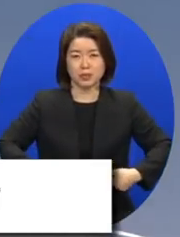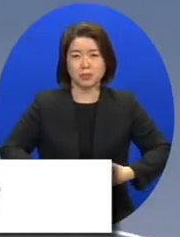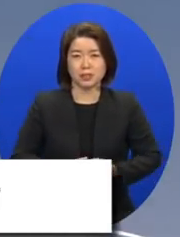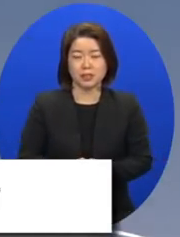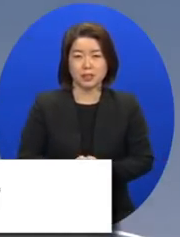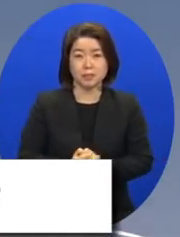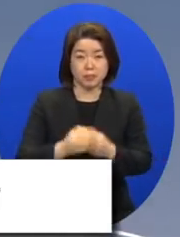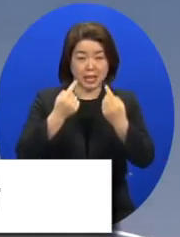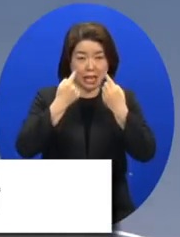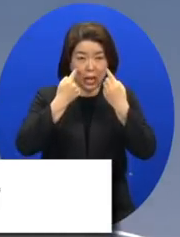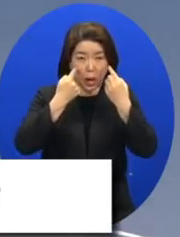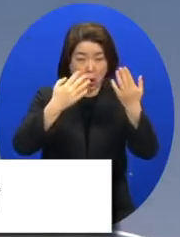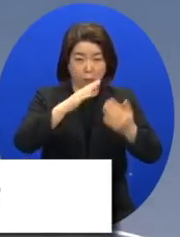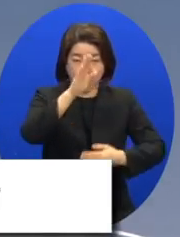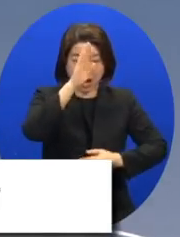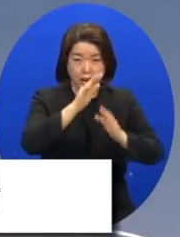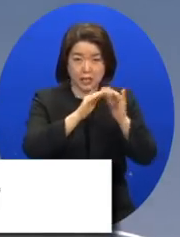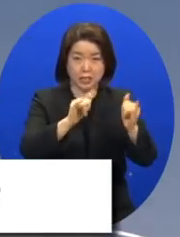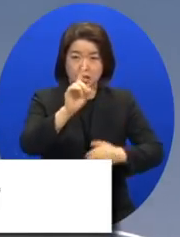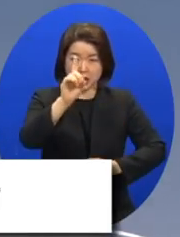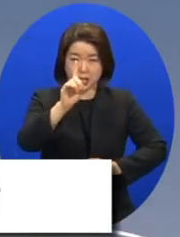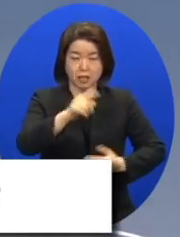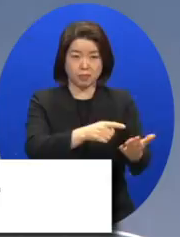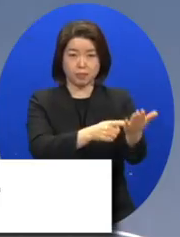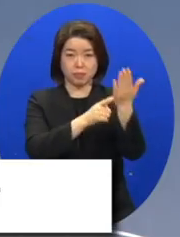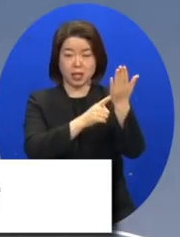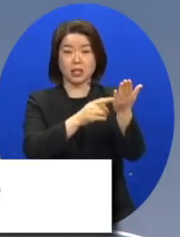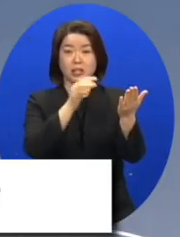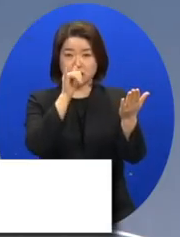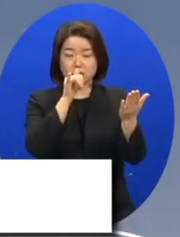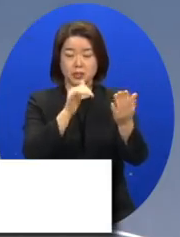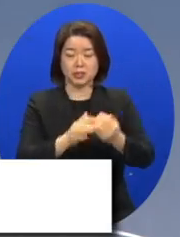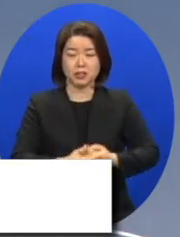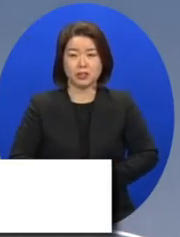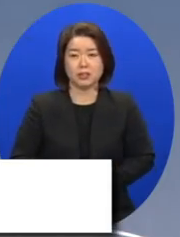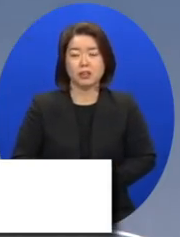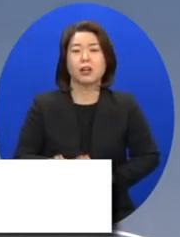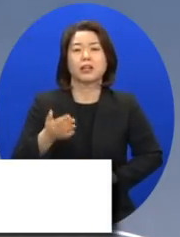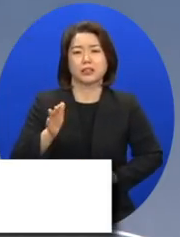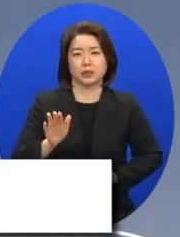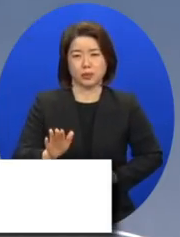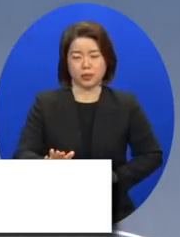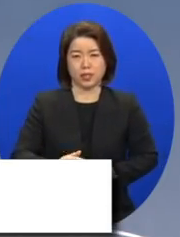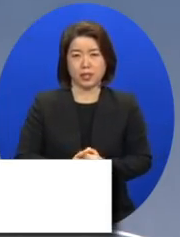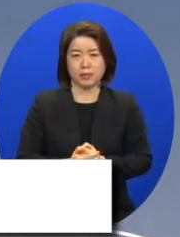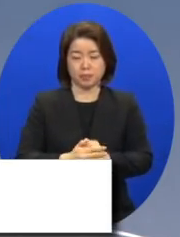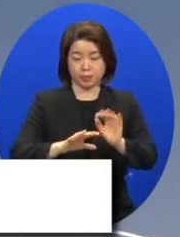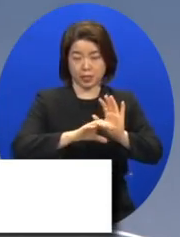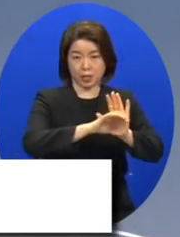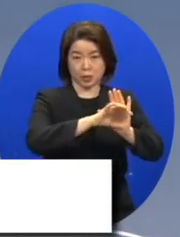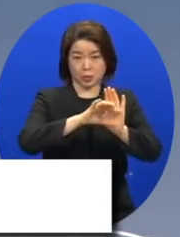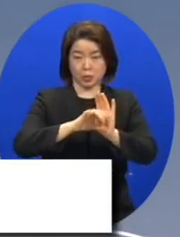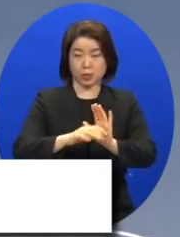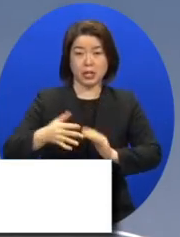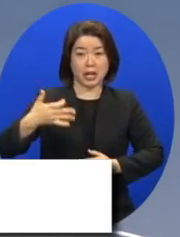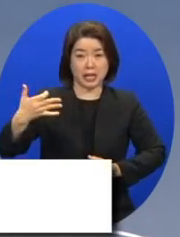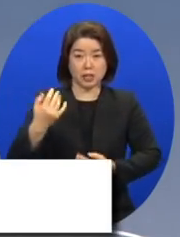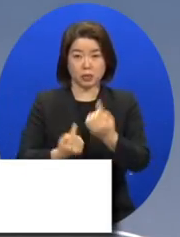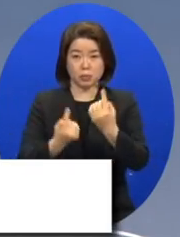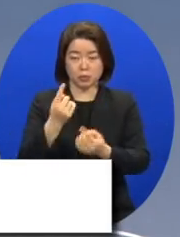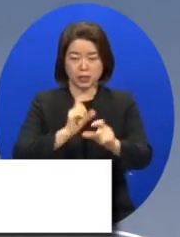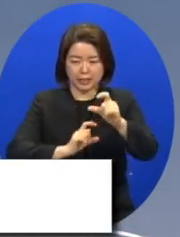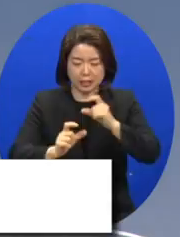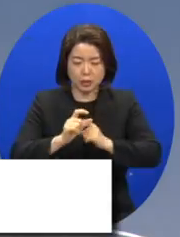확진 장 한 사람 나왔다는 뉴스가 있다고 들었습니다 그러나 그러나 7 보다 더 두려운 일은